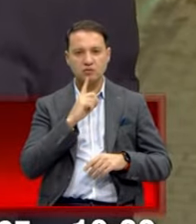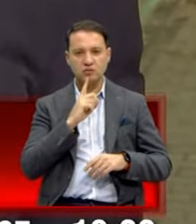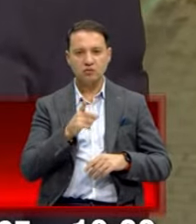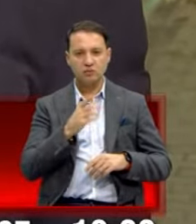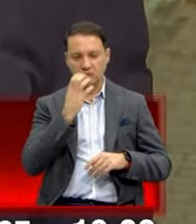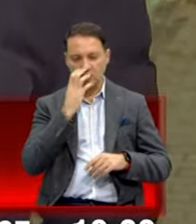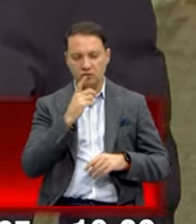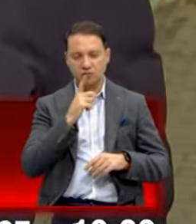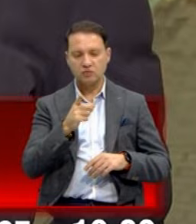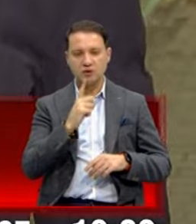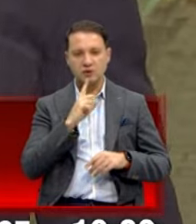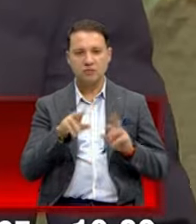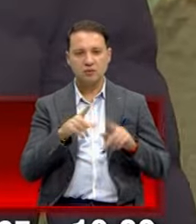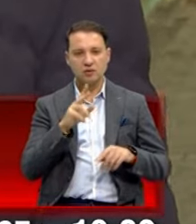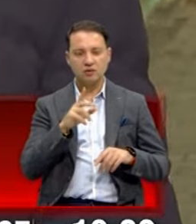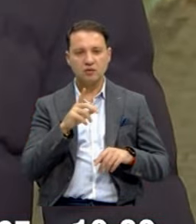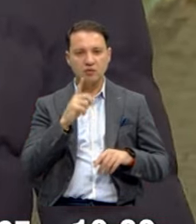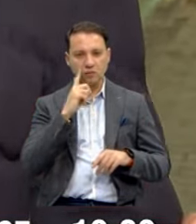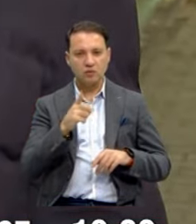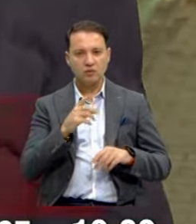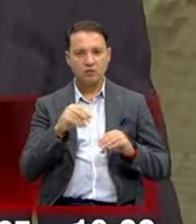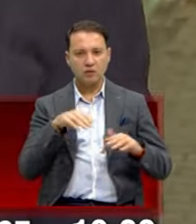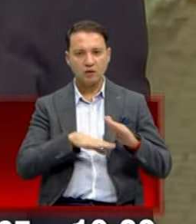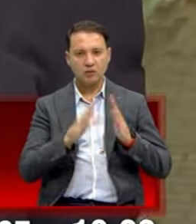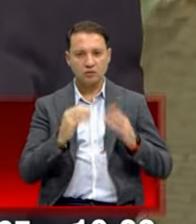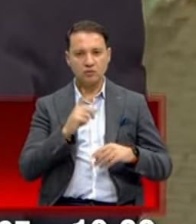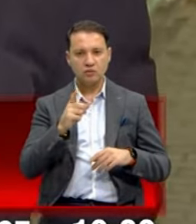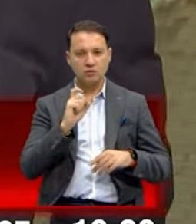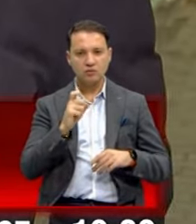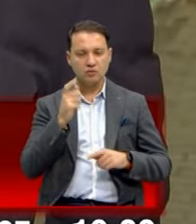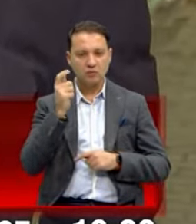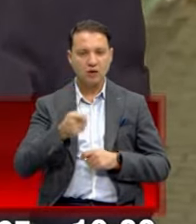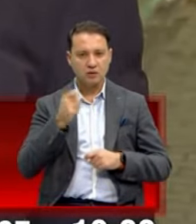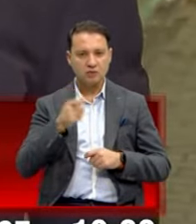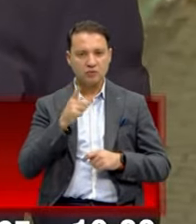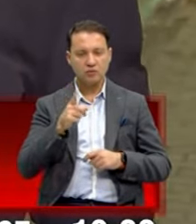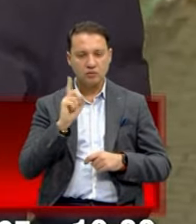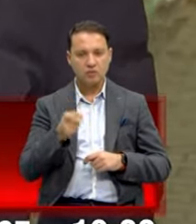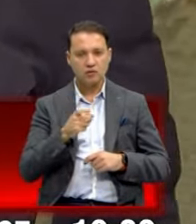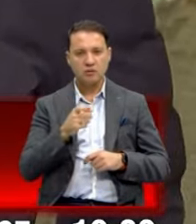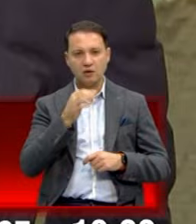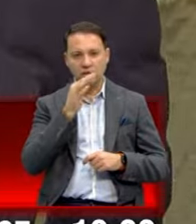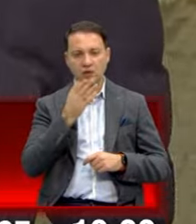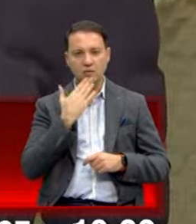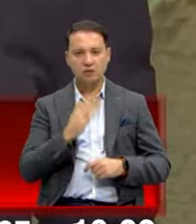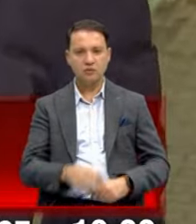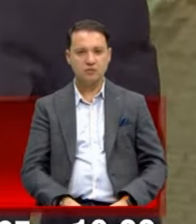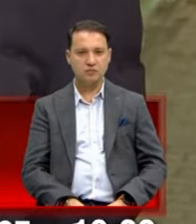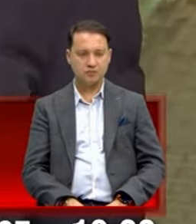etmesini bekliyoruz. Ama dediğimiz gibi gözler aslında toprağın altında olan o 9 madencide, onlardansa hala bir haber yok.